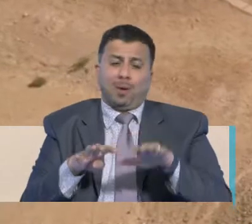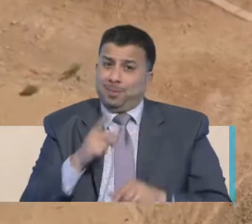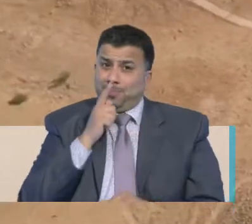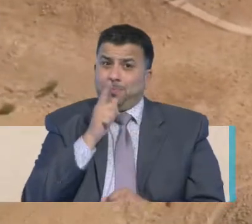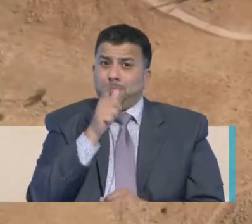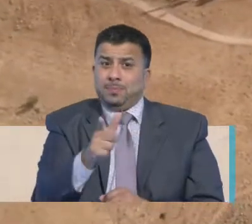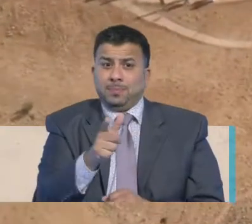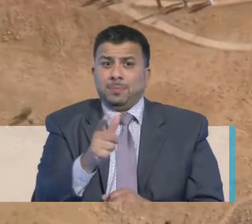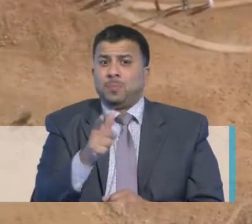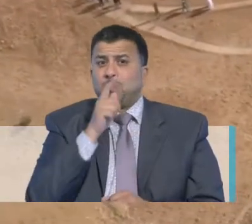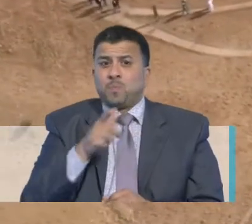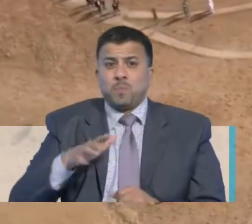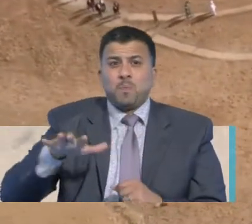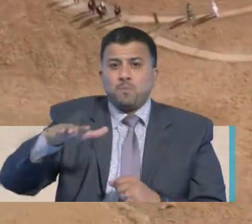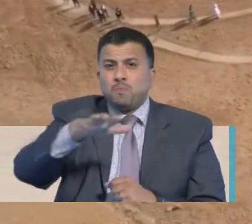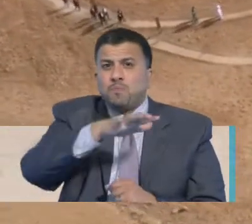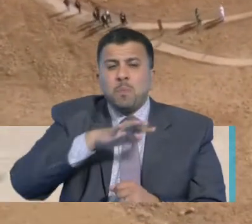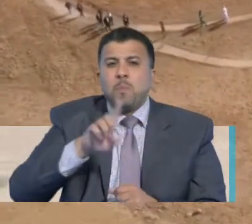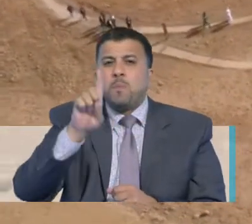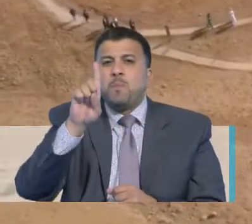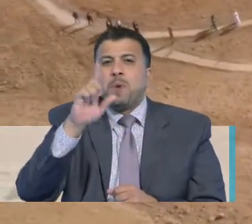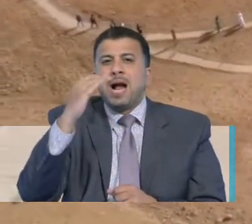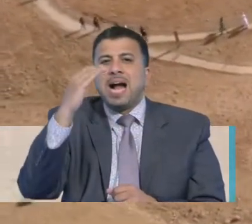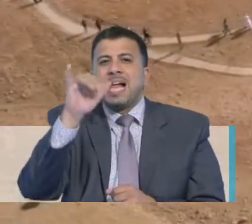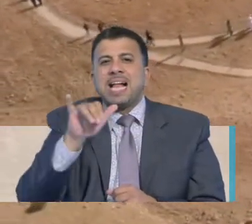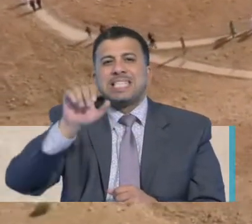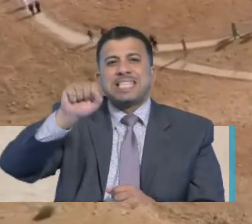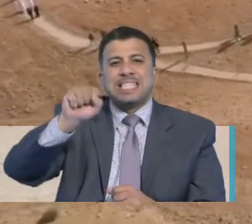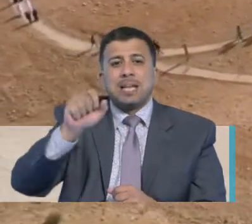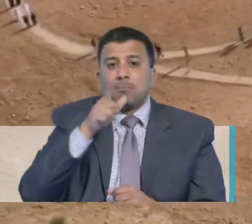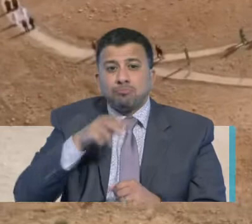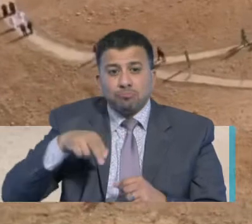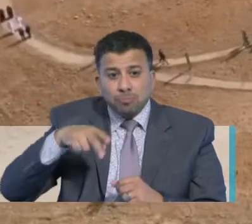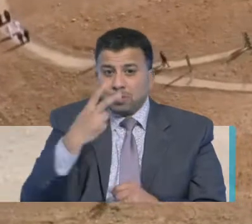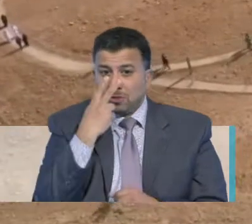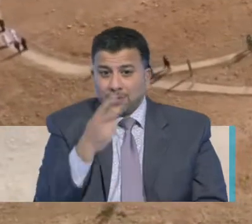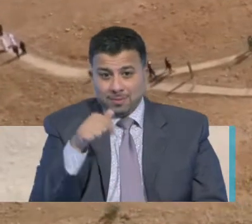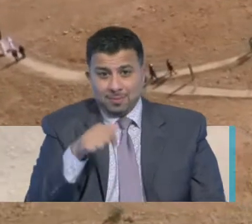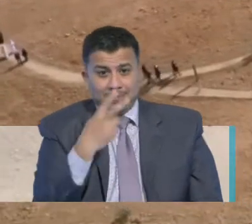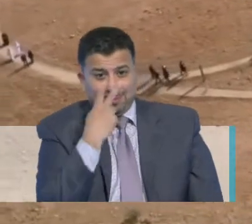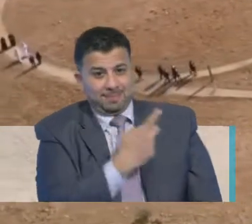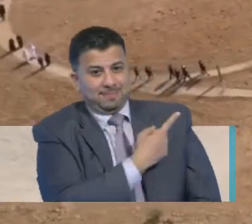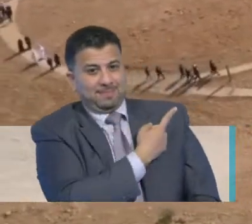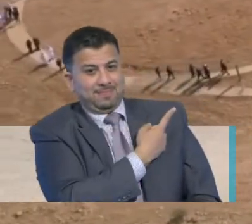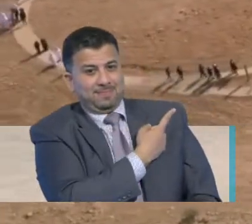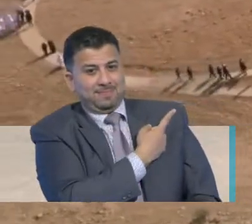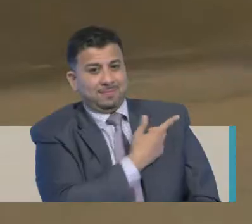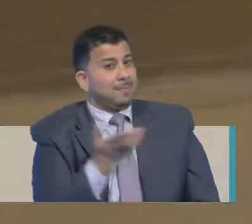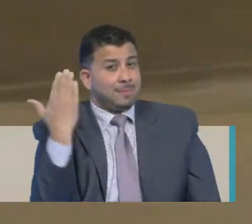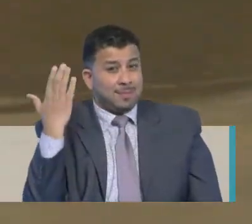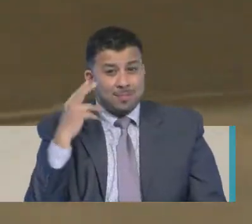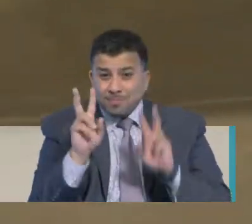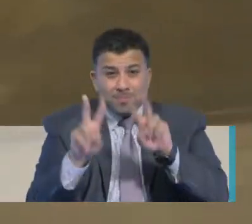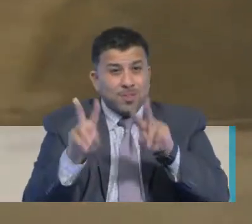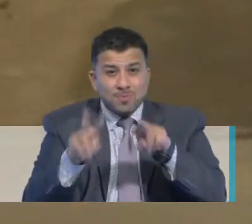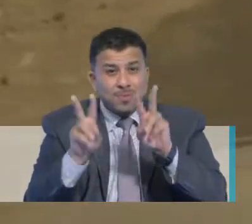وتحول مشهد جبل بحيص عبر الممشى الجيولوجي إلى هذا المنظر الذي نراه اليوم، إذ لم يكن في السابق على هذا